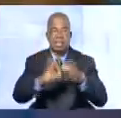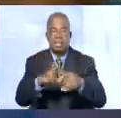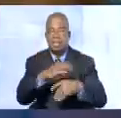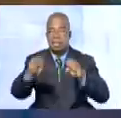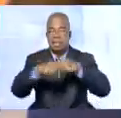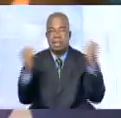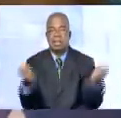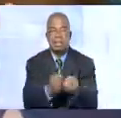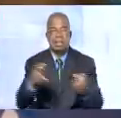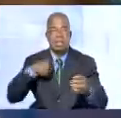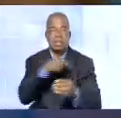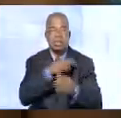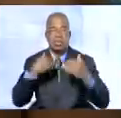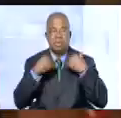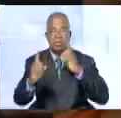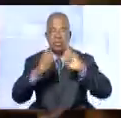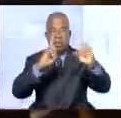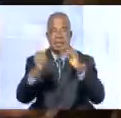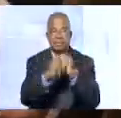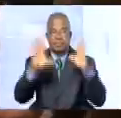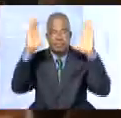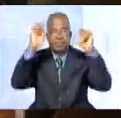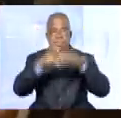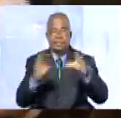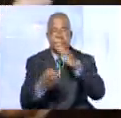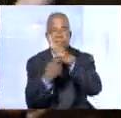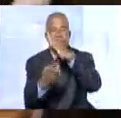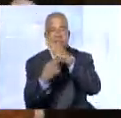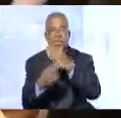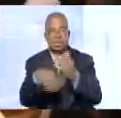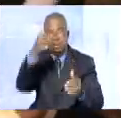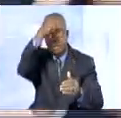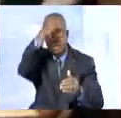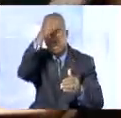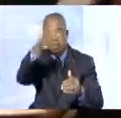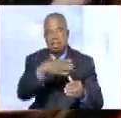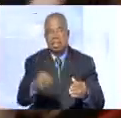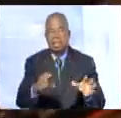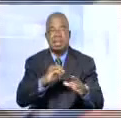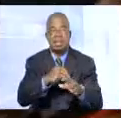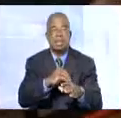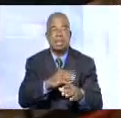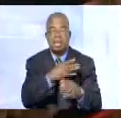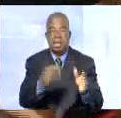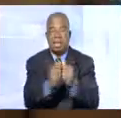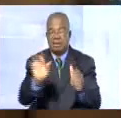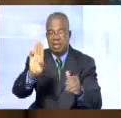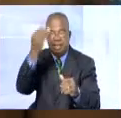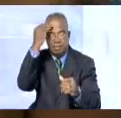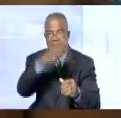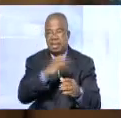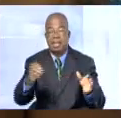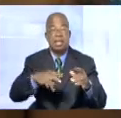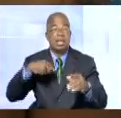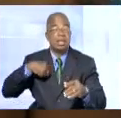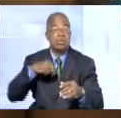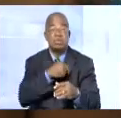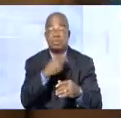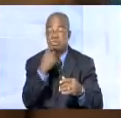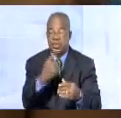le président d'Exim Bank et donc les responsables des affaires étrangères pour indiquer que la Côte d'Ivoire souhaitait voir